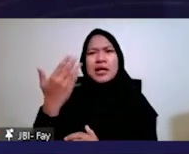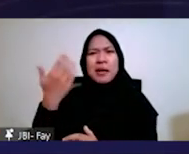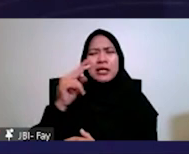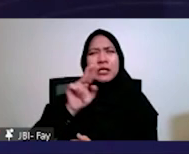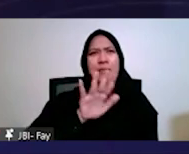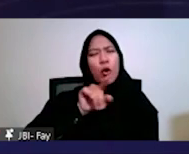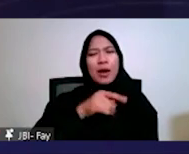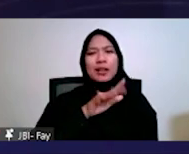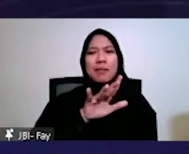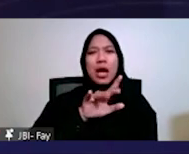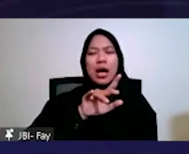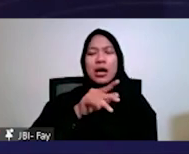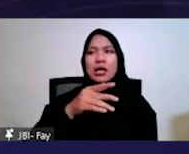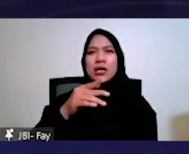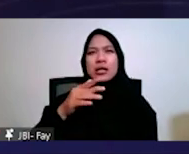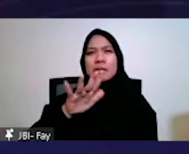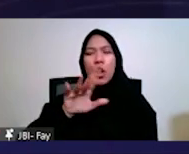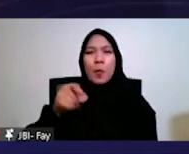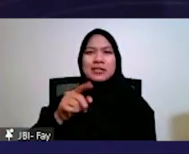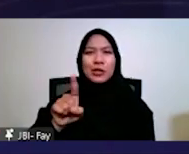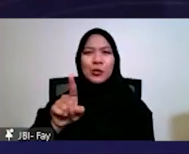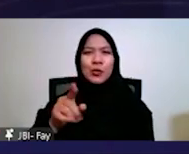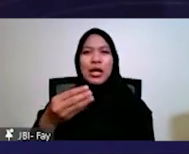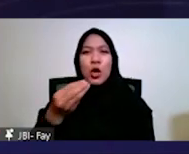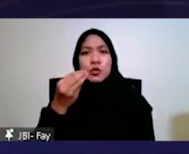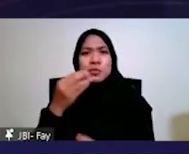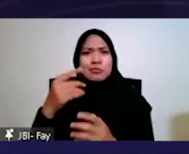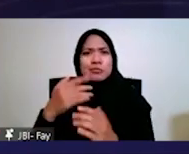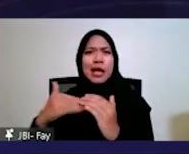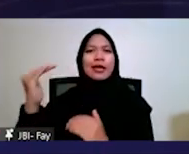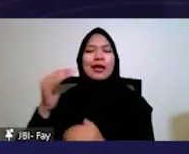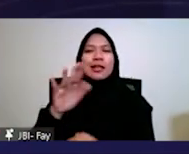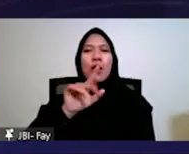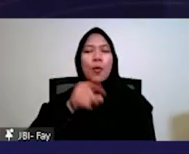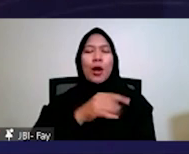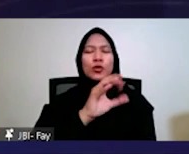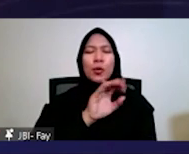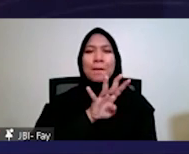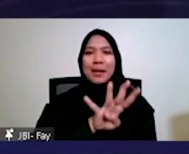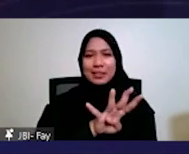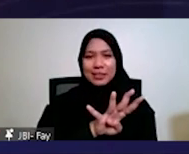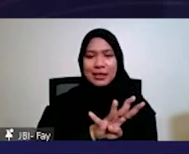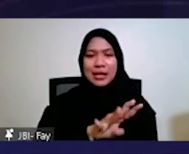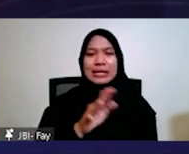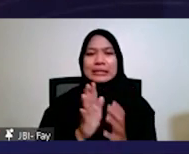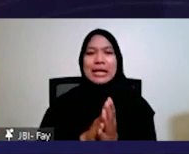5,5 satu konsumsi sudah Chennai 5,0 4 tabel diatas dan Ekspor kita juga